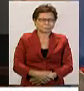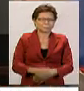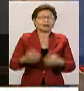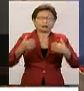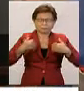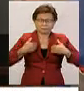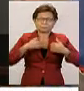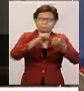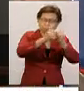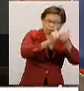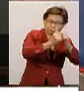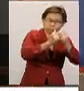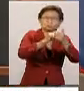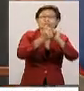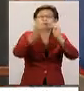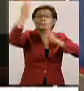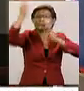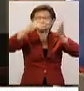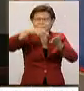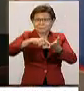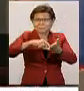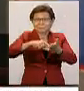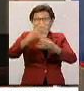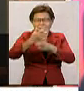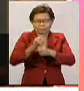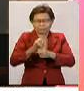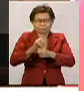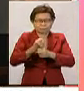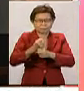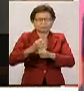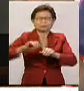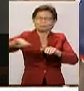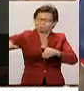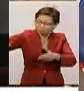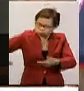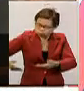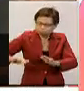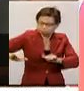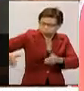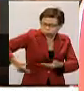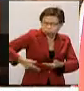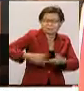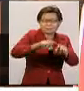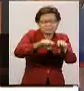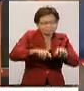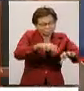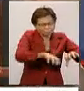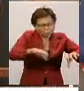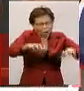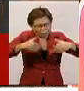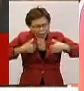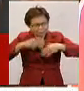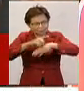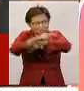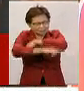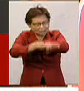Dengan adanya Temasya Sukan Sukma ini dapat lebih memperkenalkan lagi produk-produk yang ada di